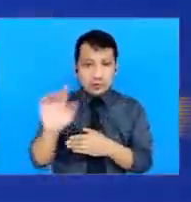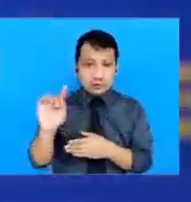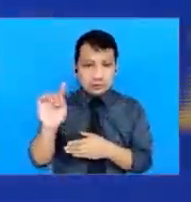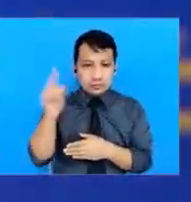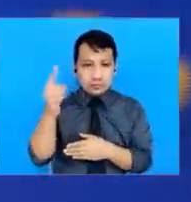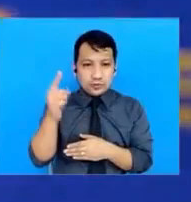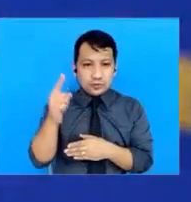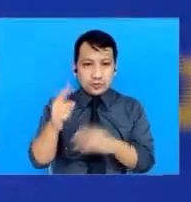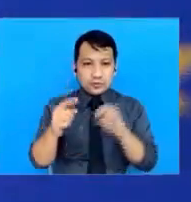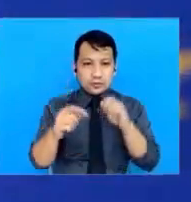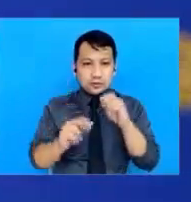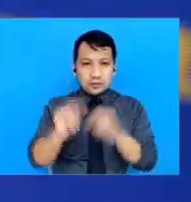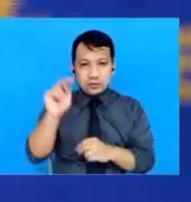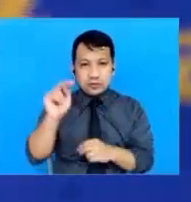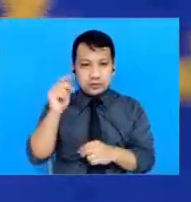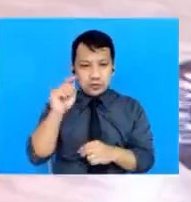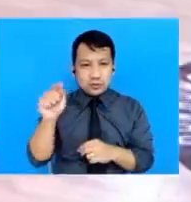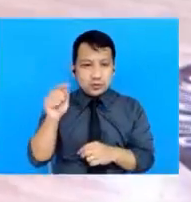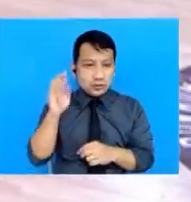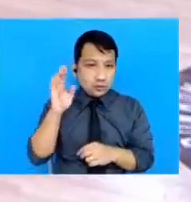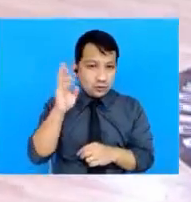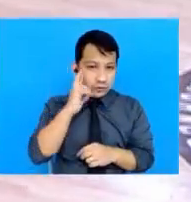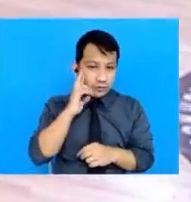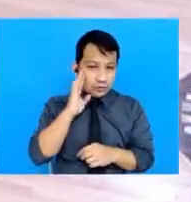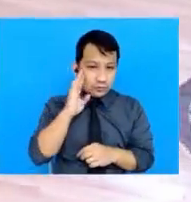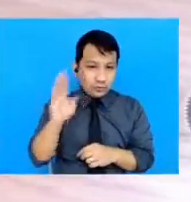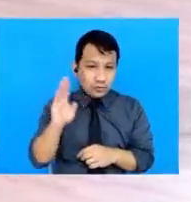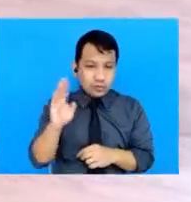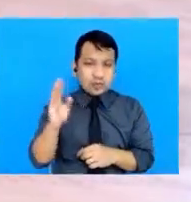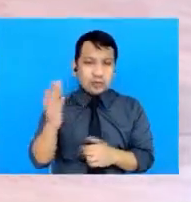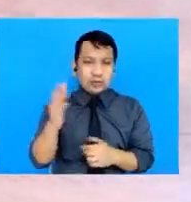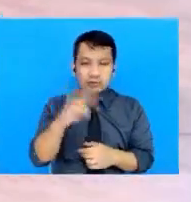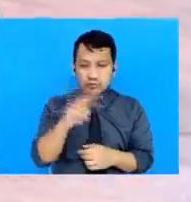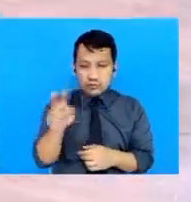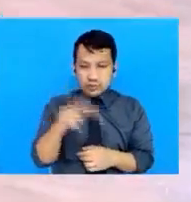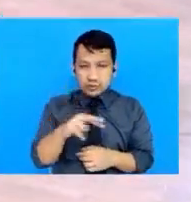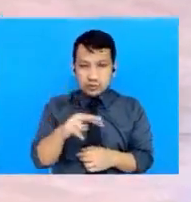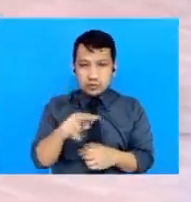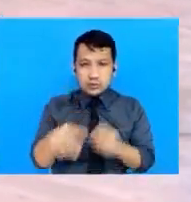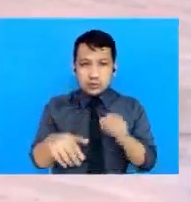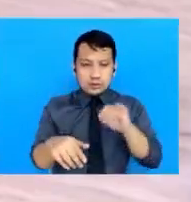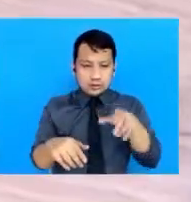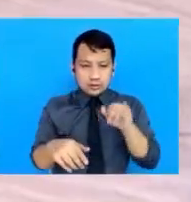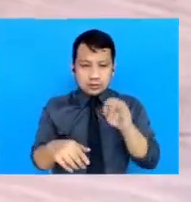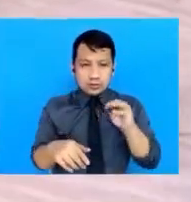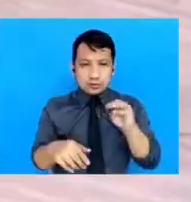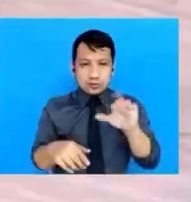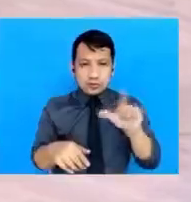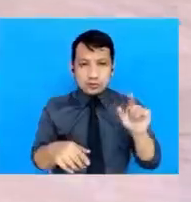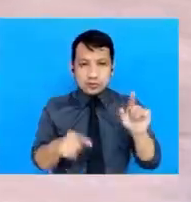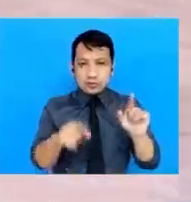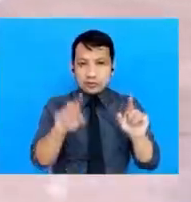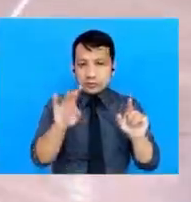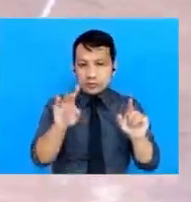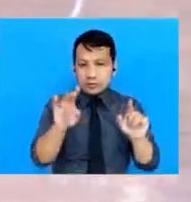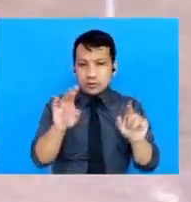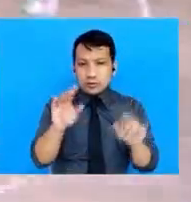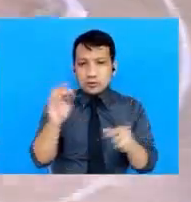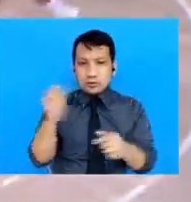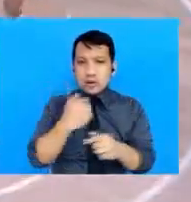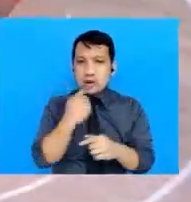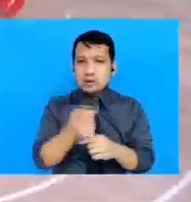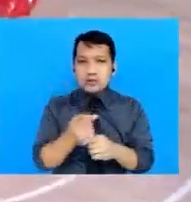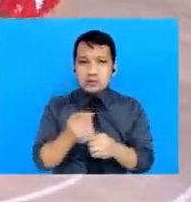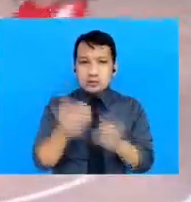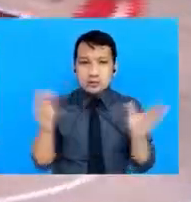ni Northport star Robert Bolick with 22 points na sinundan ni Jamie Alonzo Malonzo with 17 points. At dahil nga dito,